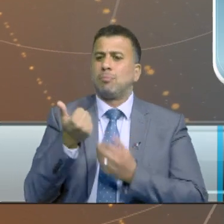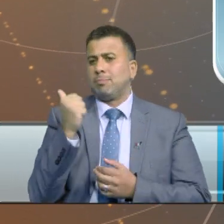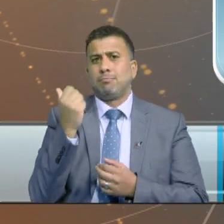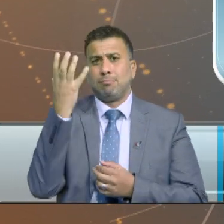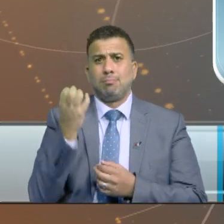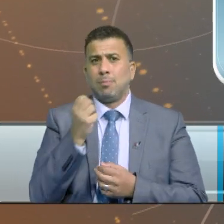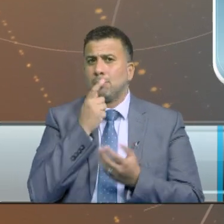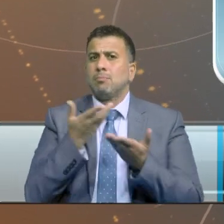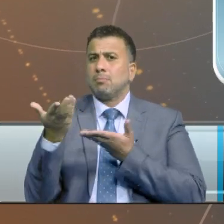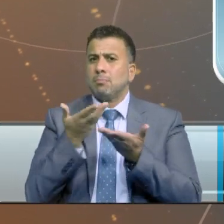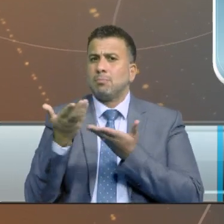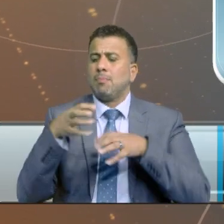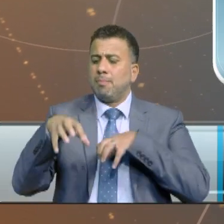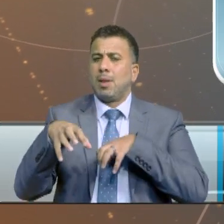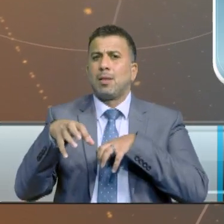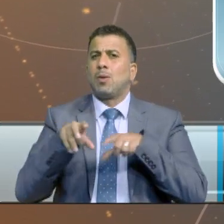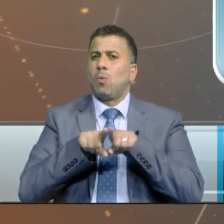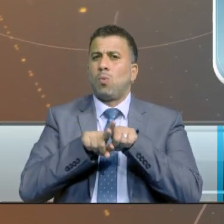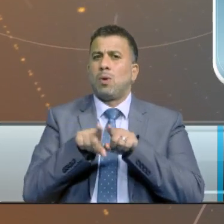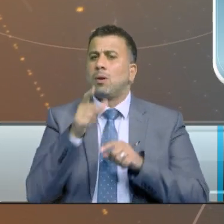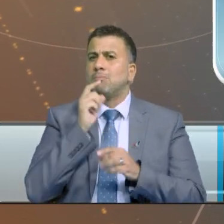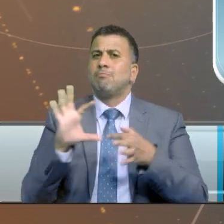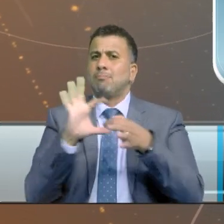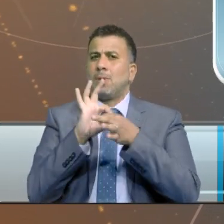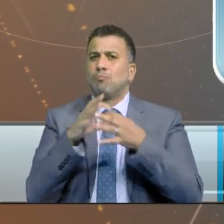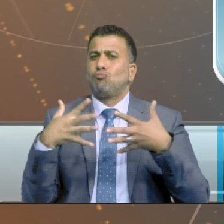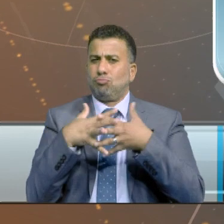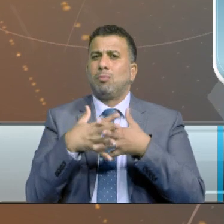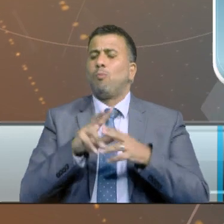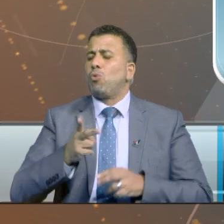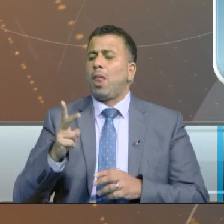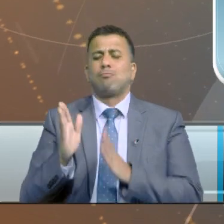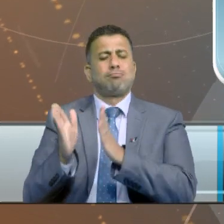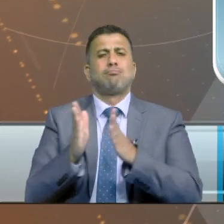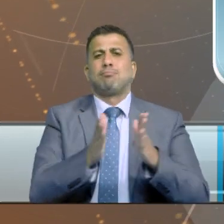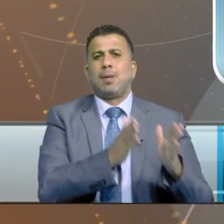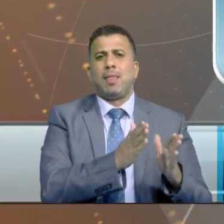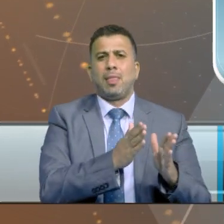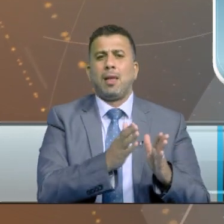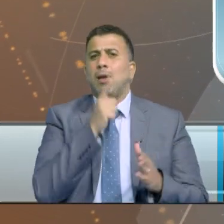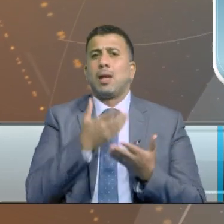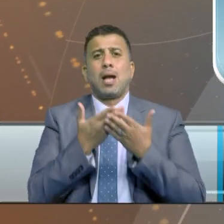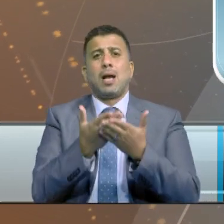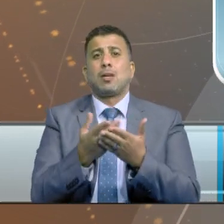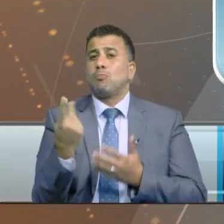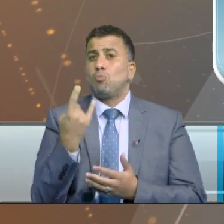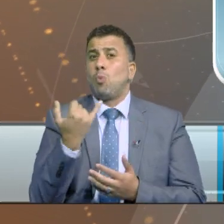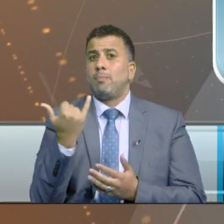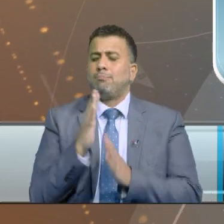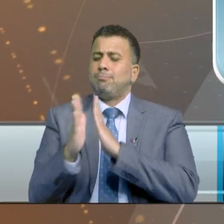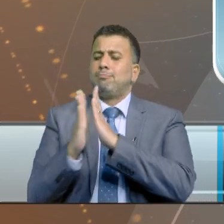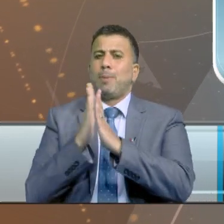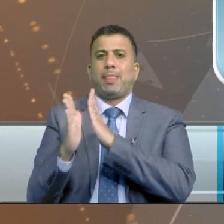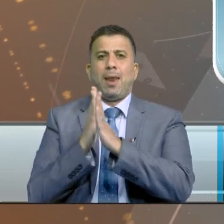الماضيه علاقات البلدين الشقيقين وسبل تعزيز التعاون المشترك في مختلف المجالات بما يخدم